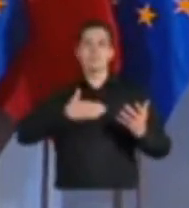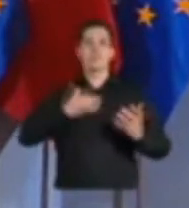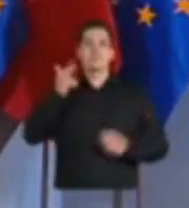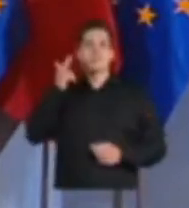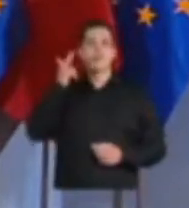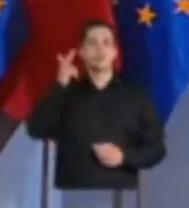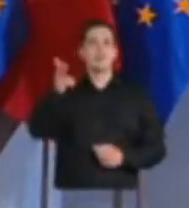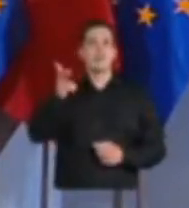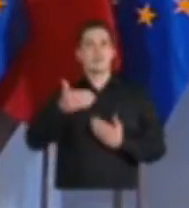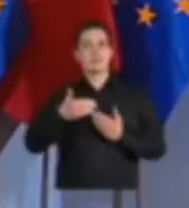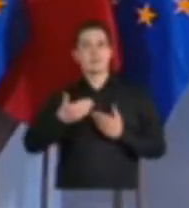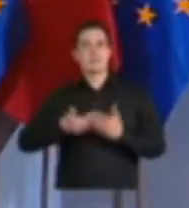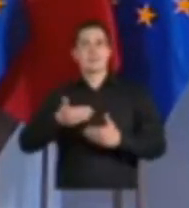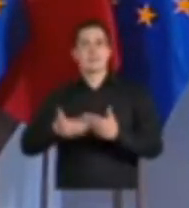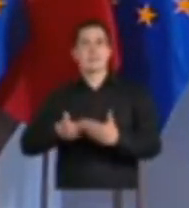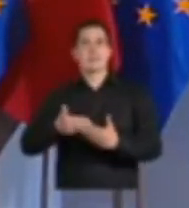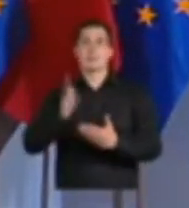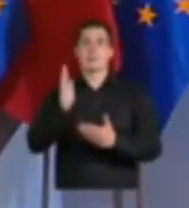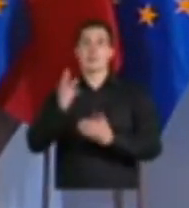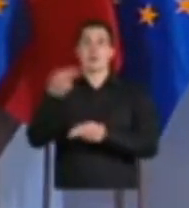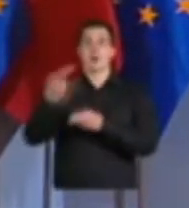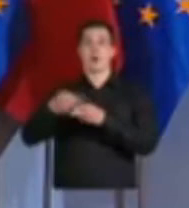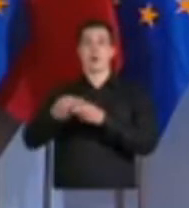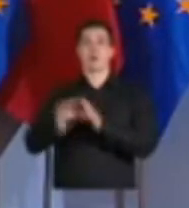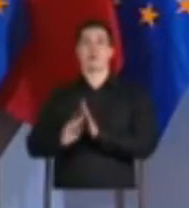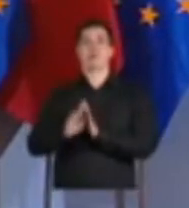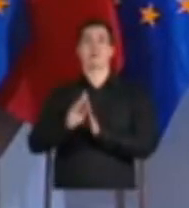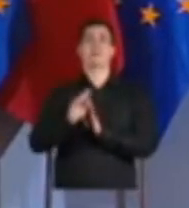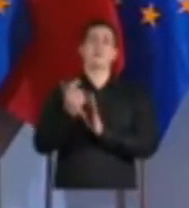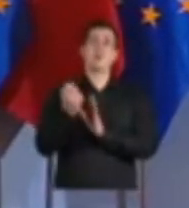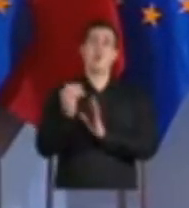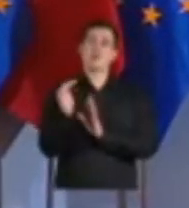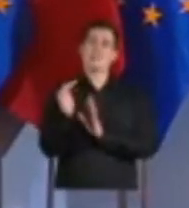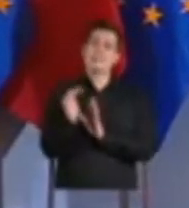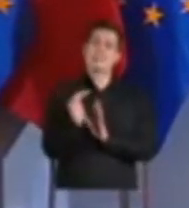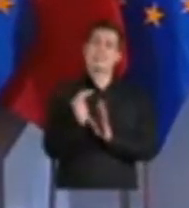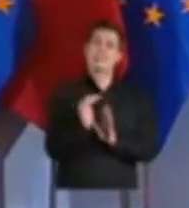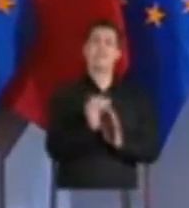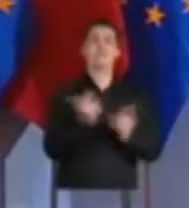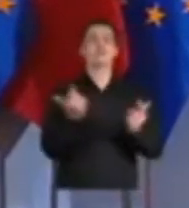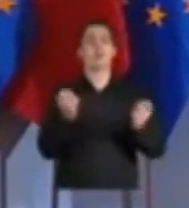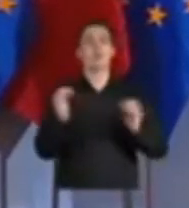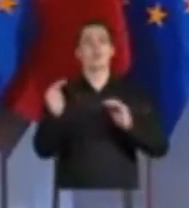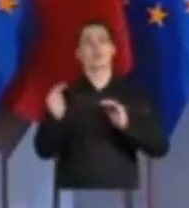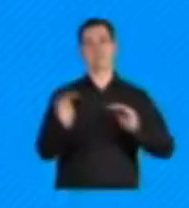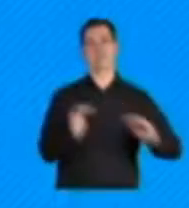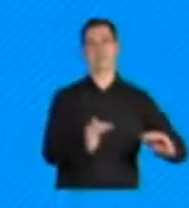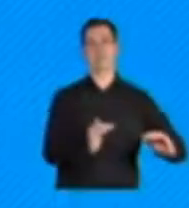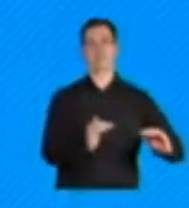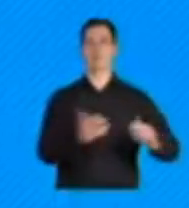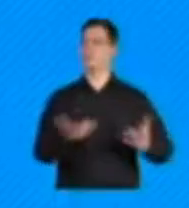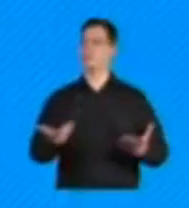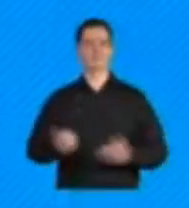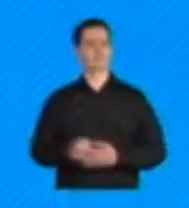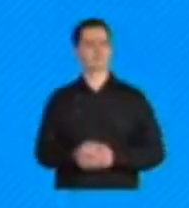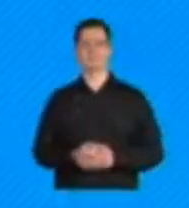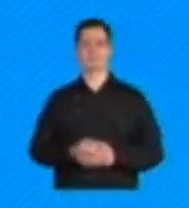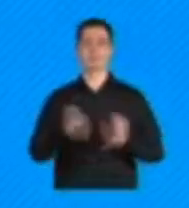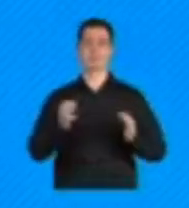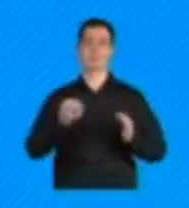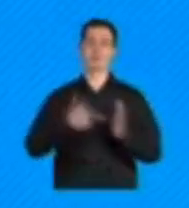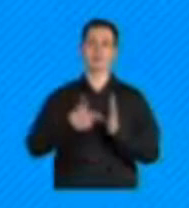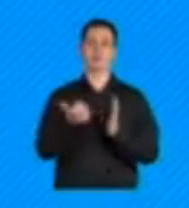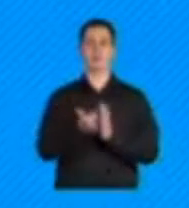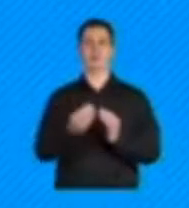tą nadzieją, że ta liczba zachorowań będzie przynajmniej chociaż trochę malała, ale ona dzisiaj jest znowu większa